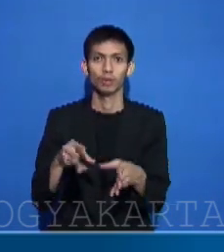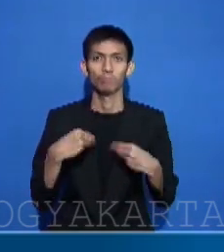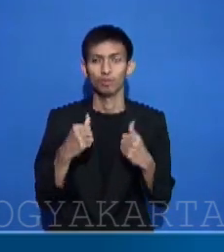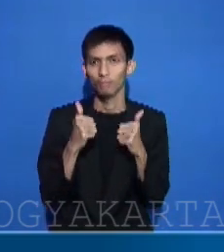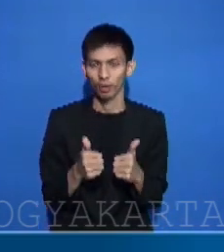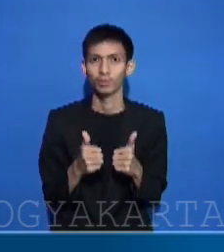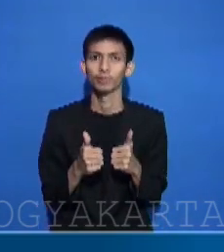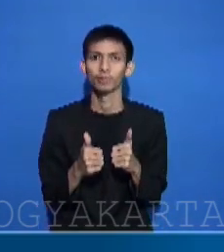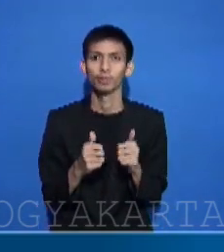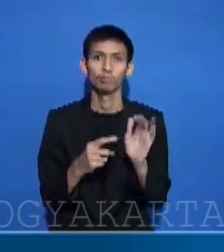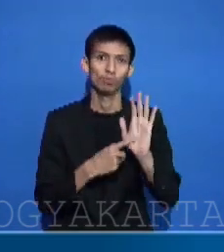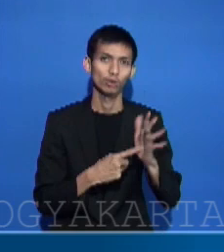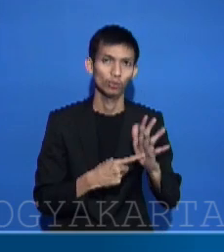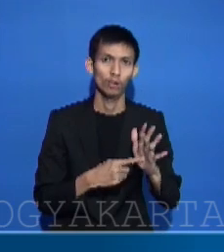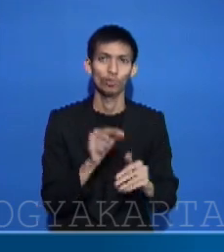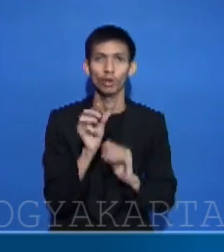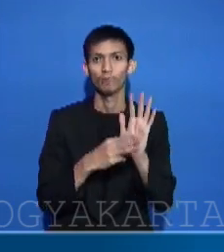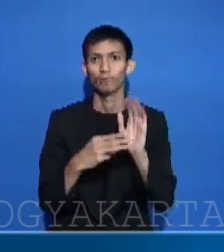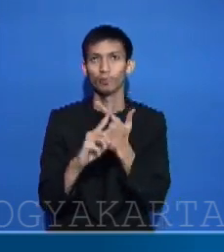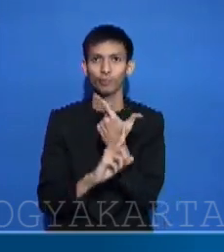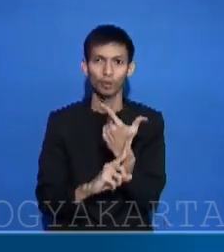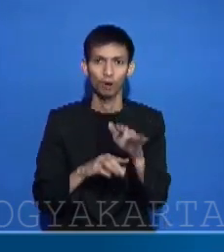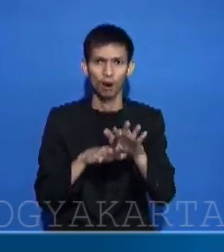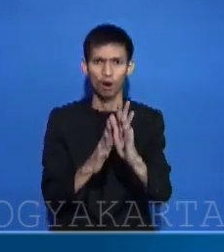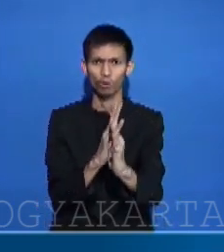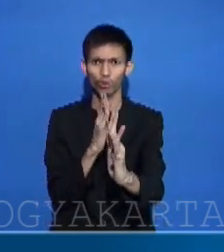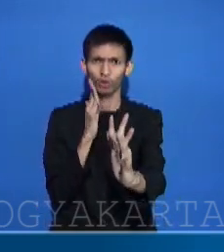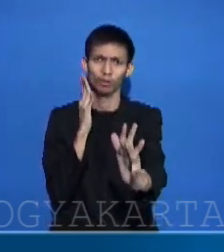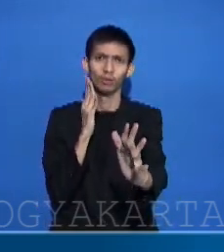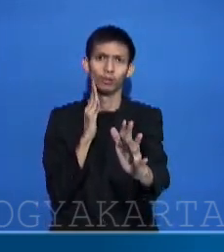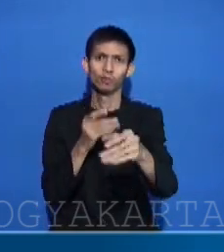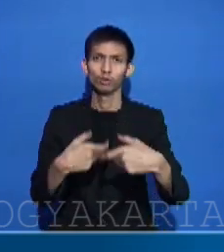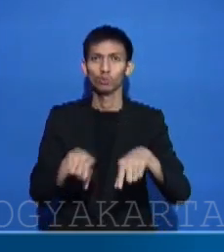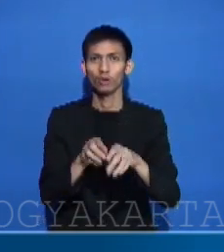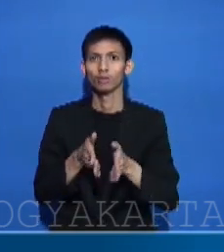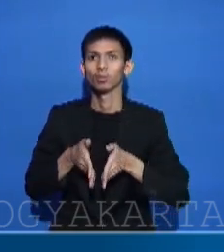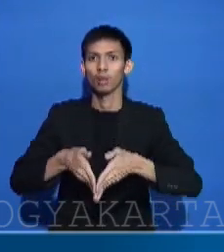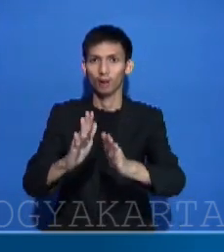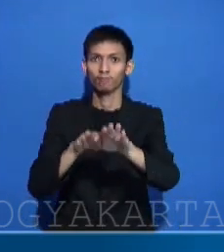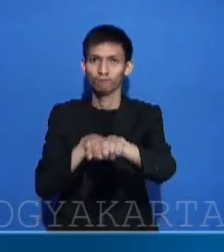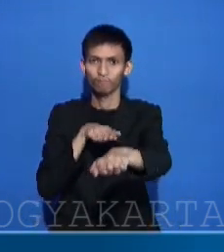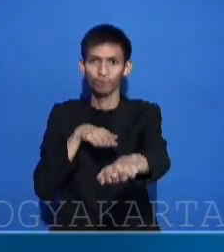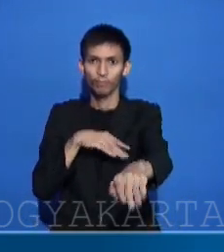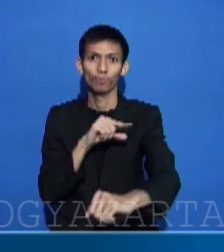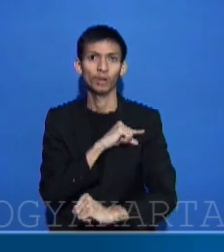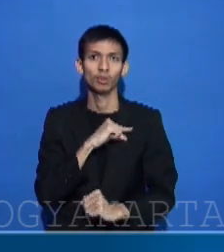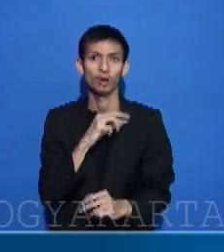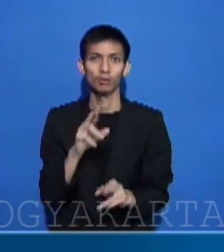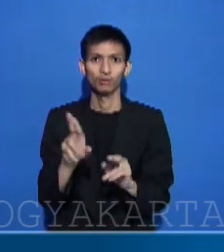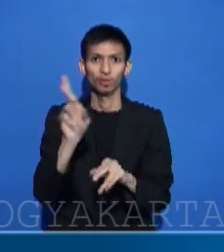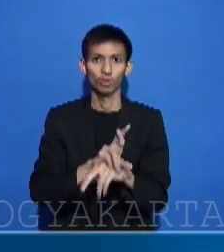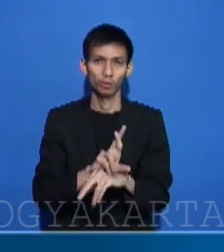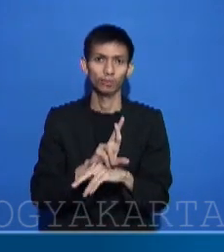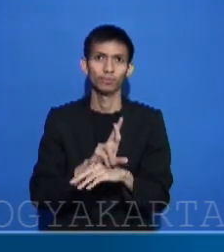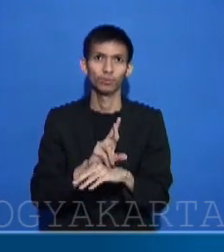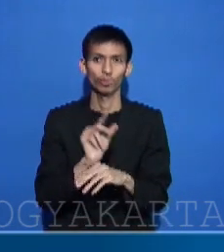mengantri dari kendaraannya di jalur yang telah diarahkan para relawan panitia pembagian takjil. Rektor UMY Gunawan